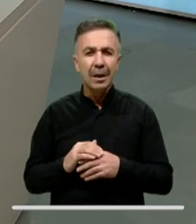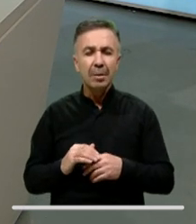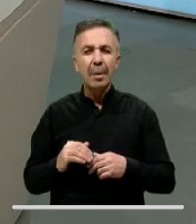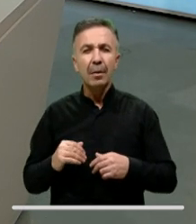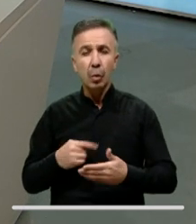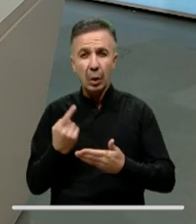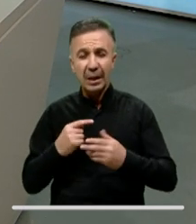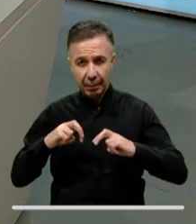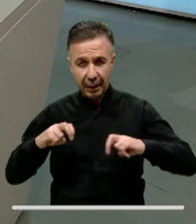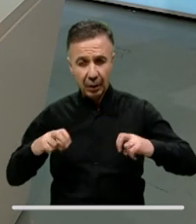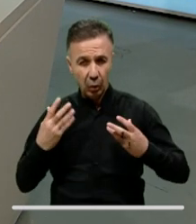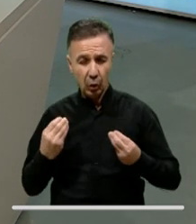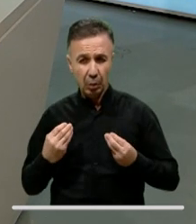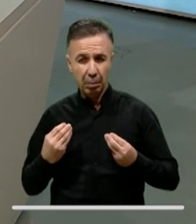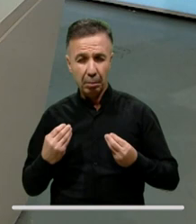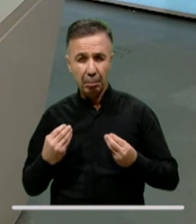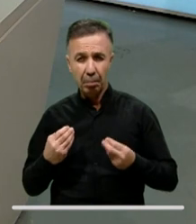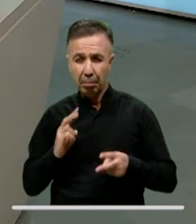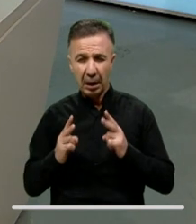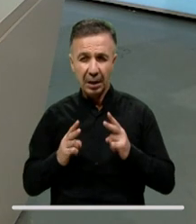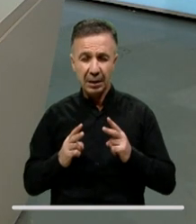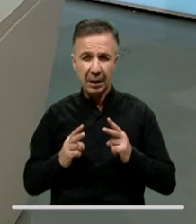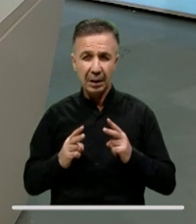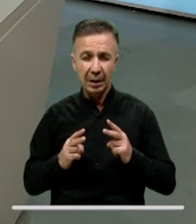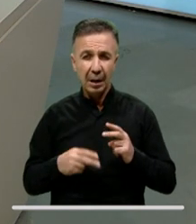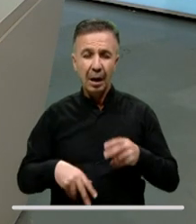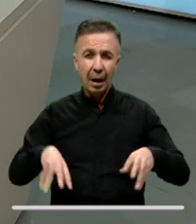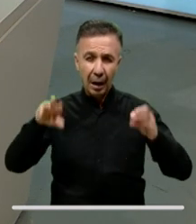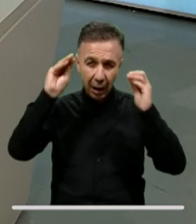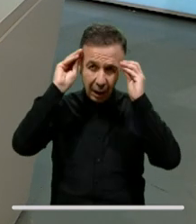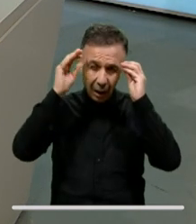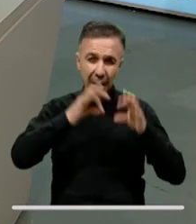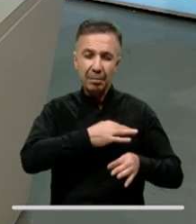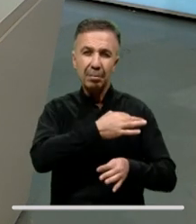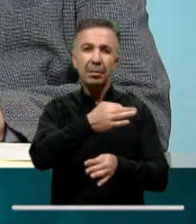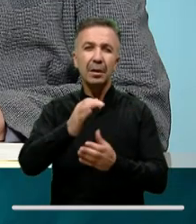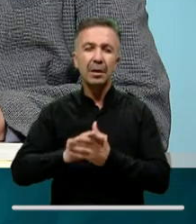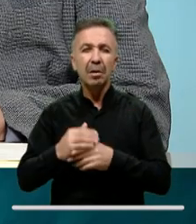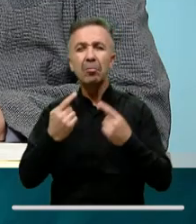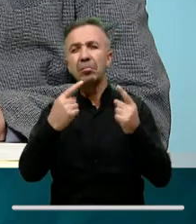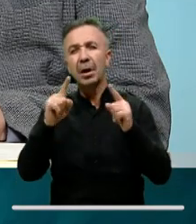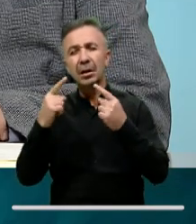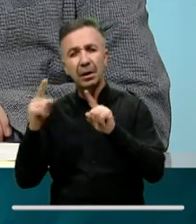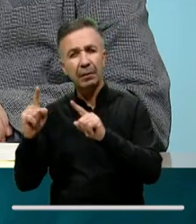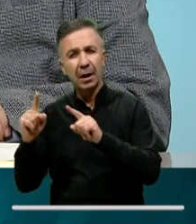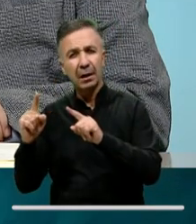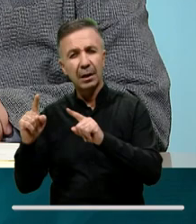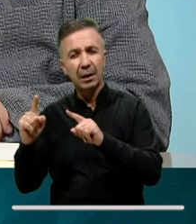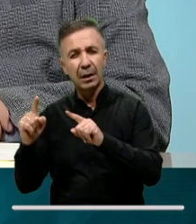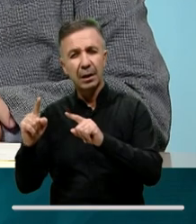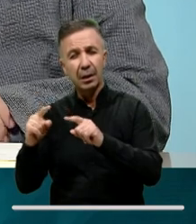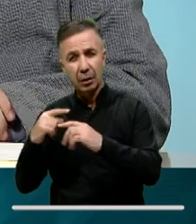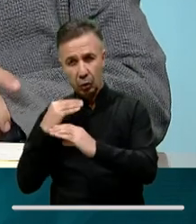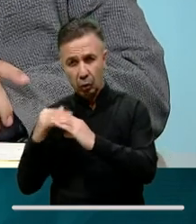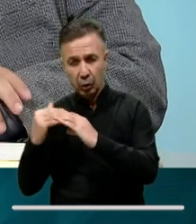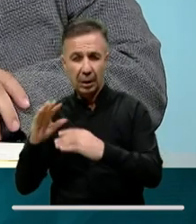okuyorum. Tefsirde bazı müfessirlerin Kur'an'ı açıklarken farklı yorumlar yaptığını gördüm. Ya